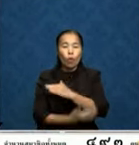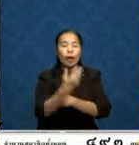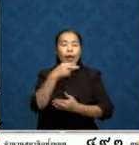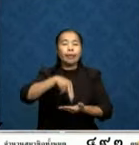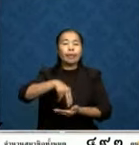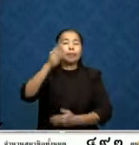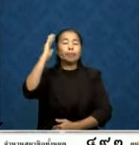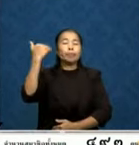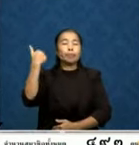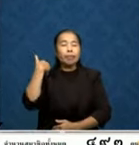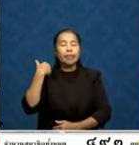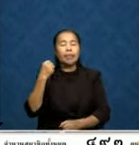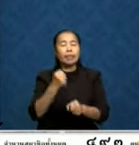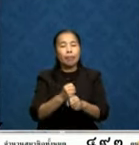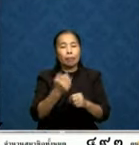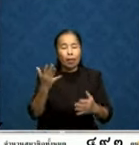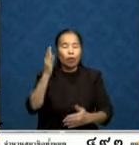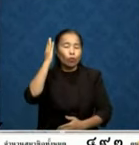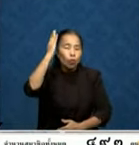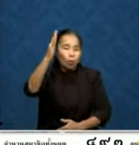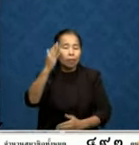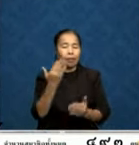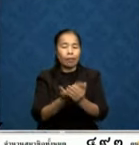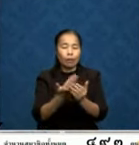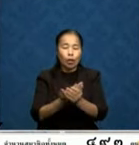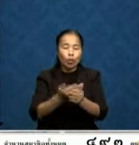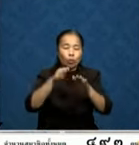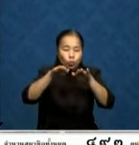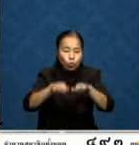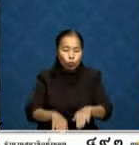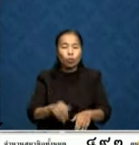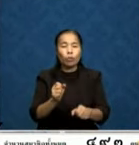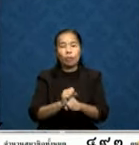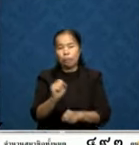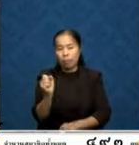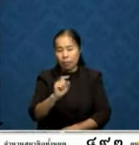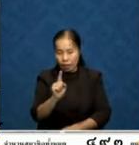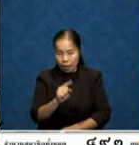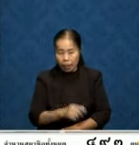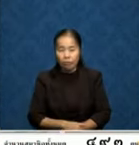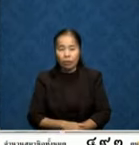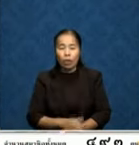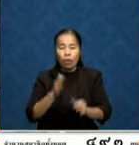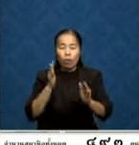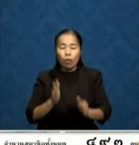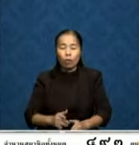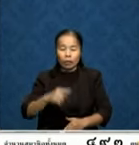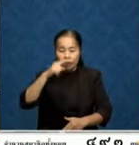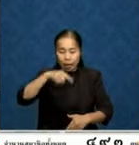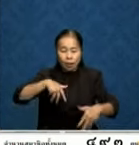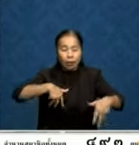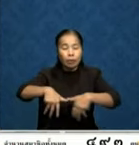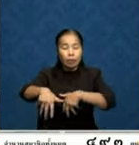ไรจะให้มันถูกประชาชนจะบริโภคดินะครับก็จะ